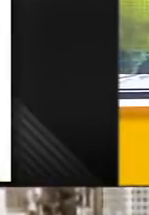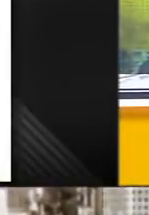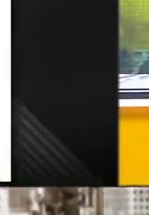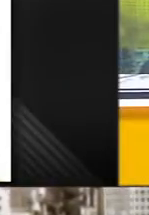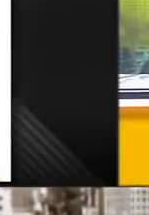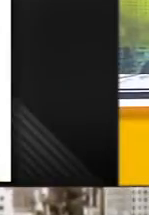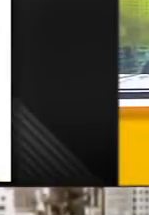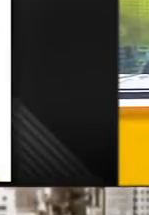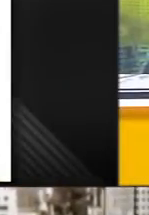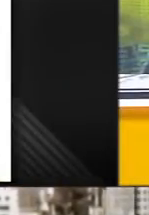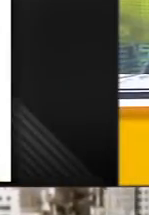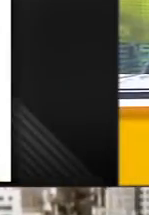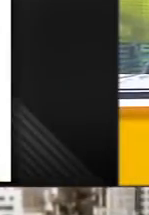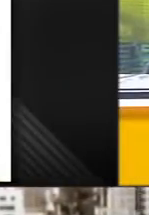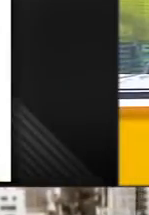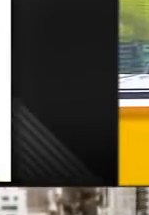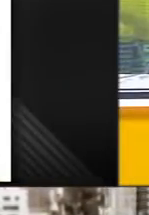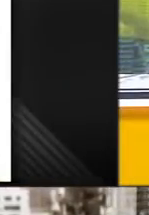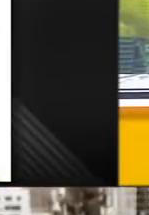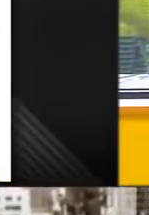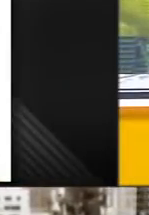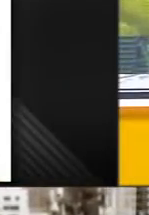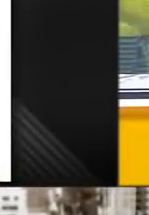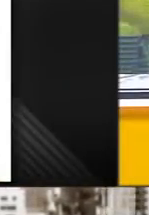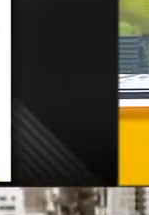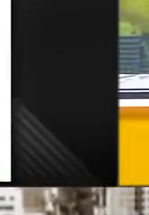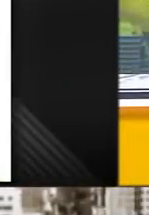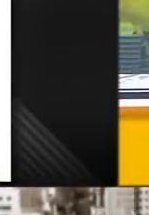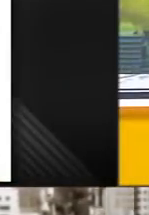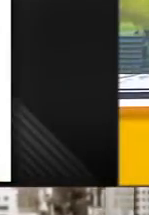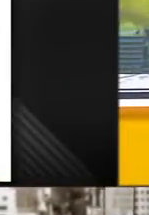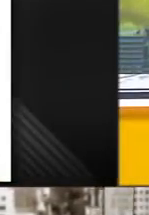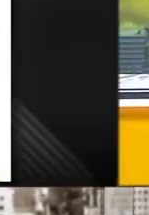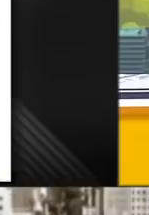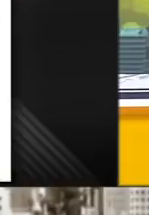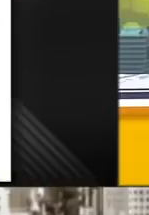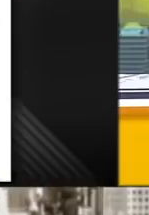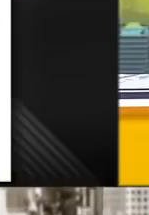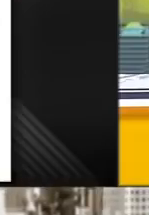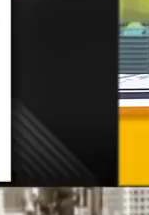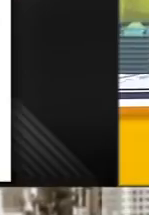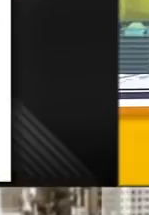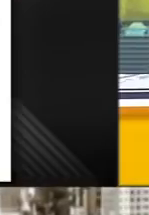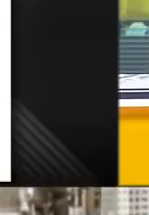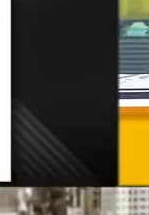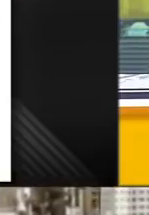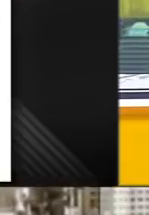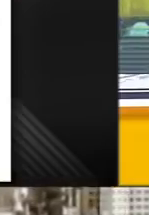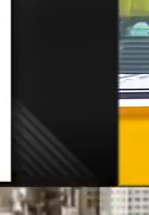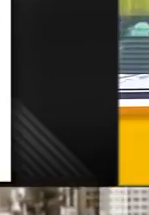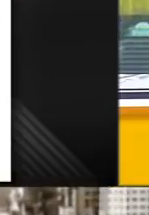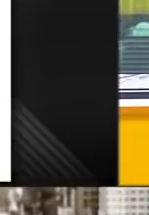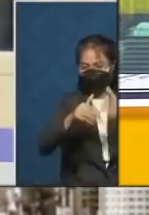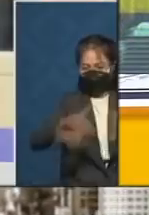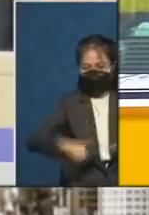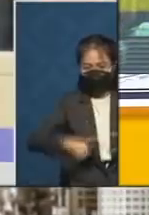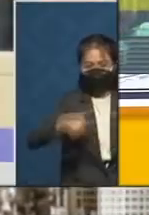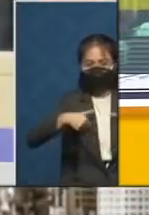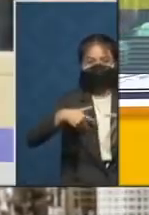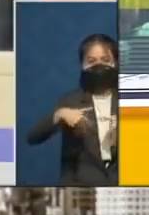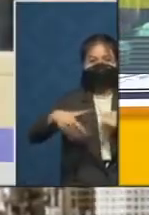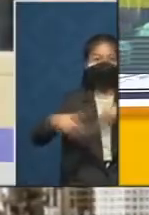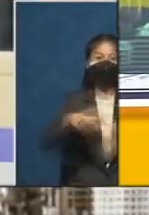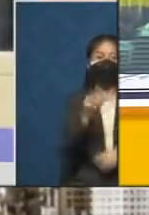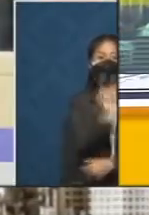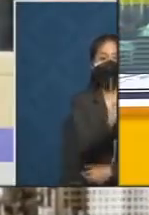อบ ค ่ ะ แต่ลืมอะไรไปหรือเปล่าไอ้ที่บอกว่าอย่าไปอ้างประชามติคนนั้นอย่าไปประชามติคนนั้นเนี่ยก็ประชาม